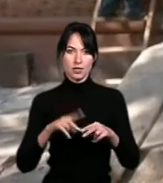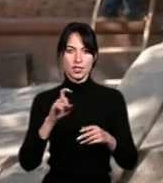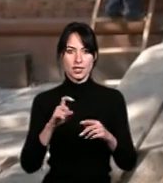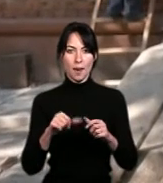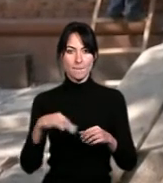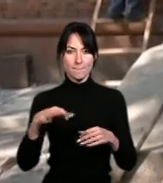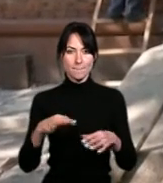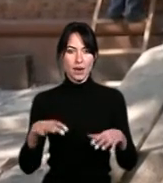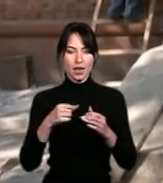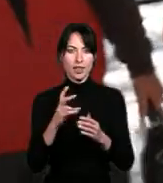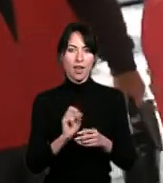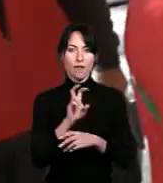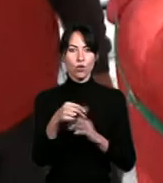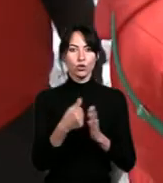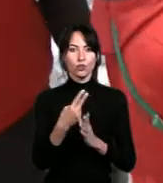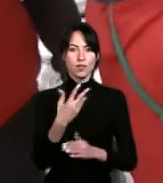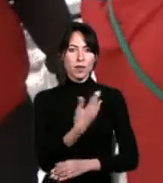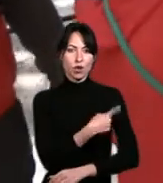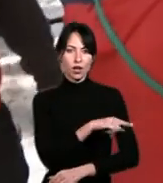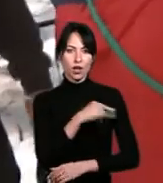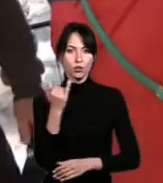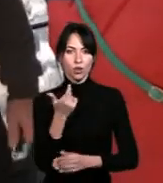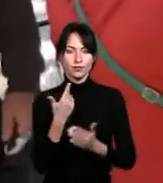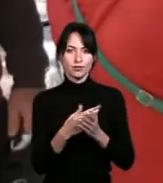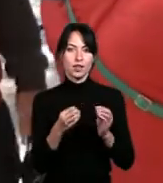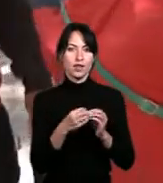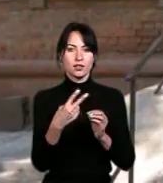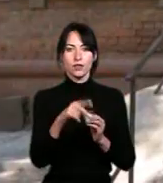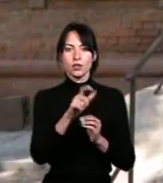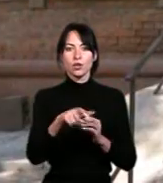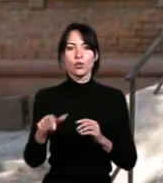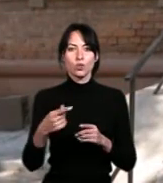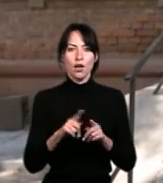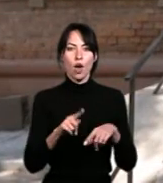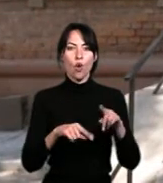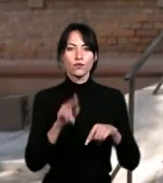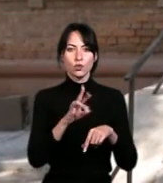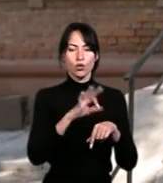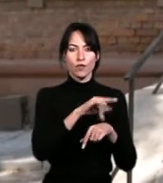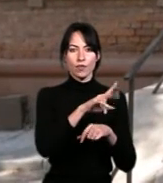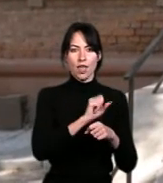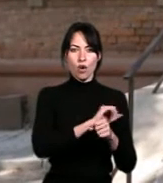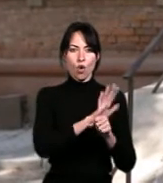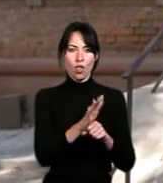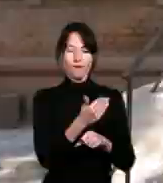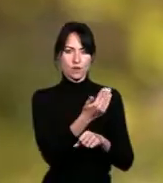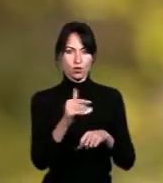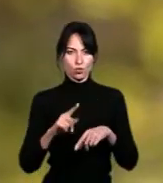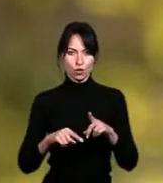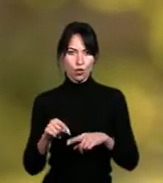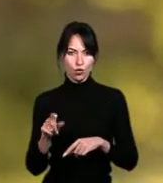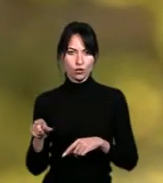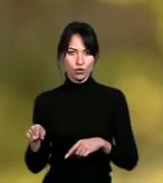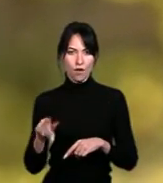до 25-ї лікарні у Харкові з десяток людей. Це родичі хворих на коронавірус. Я передачку передала, я просто хочу...